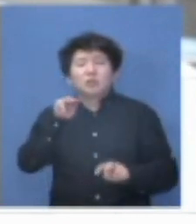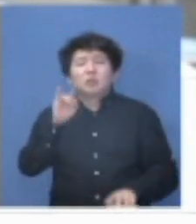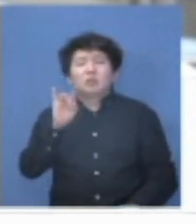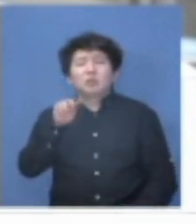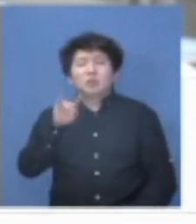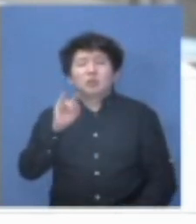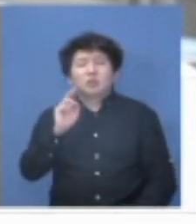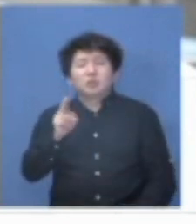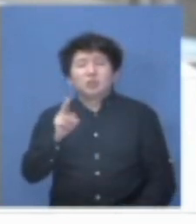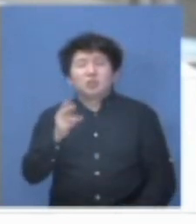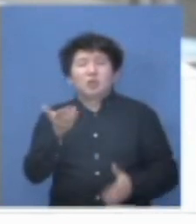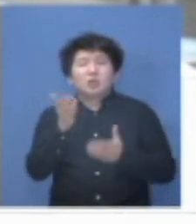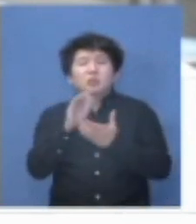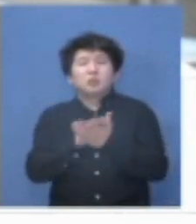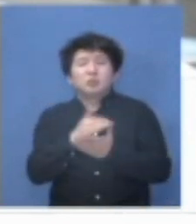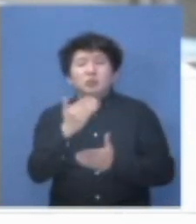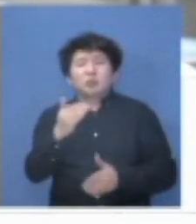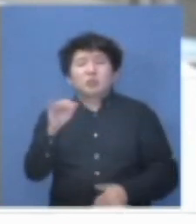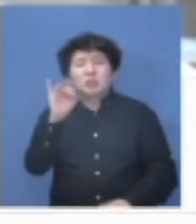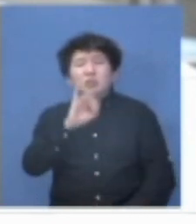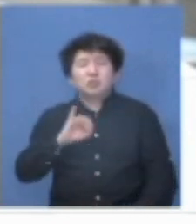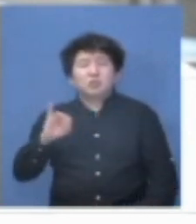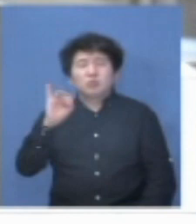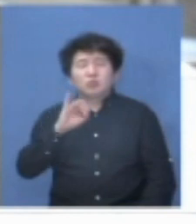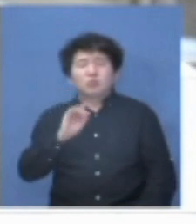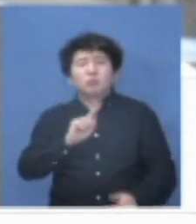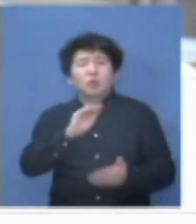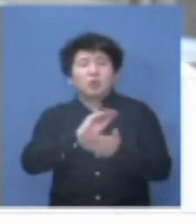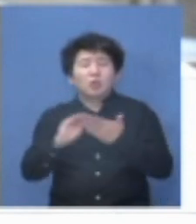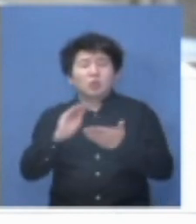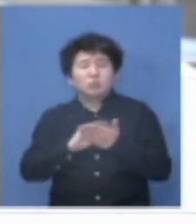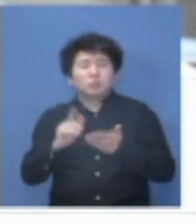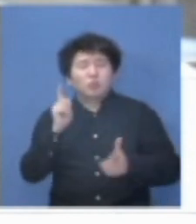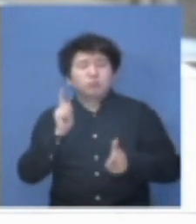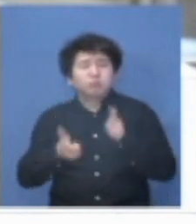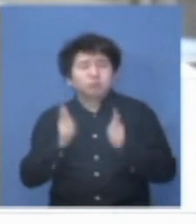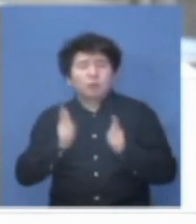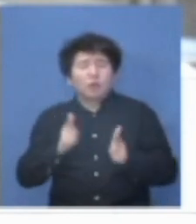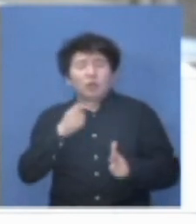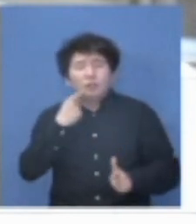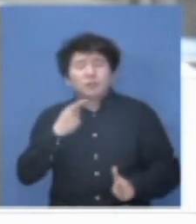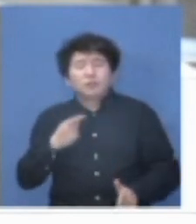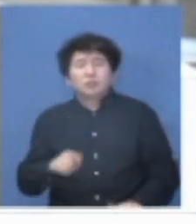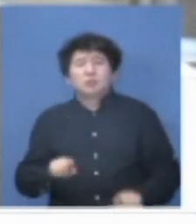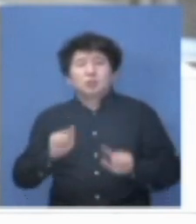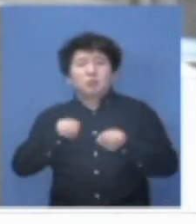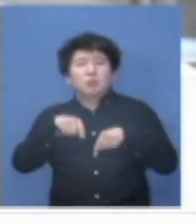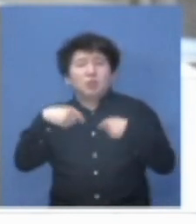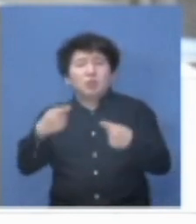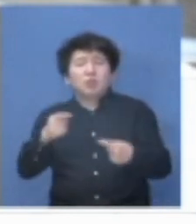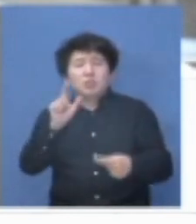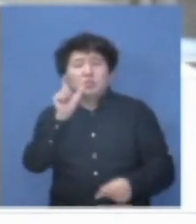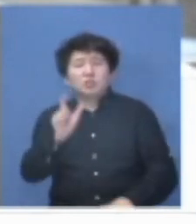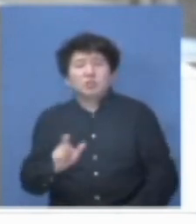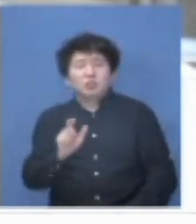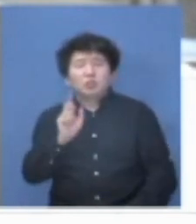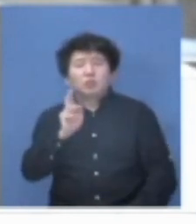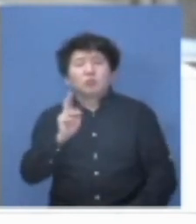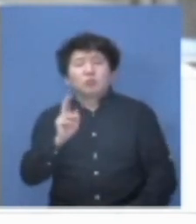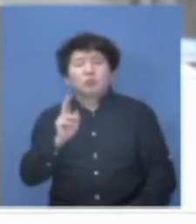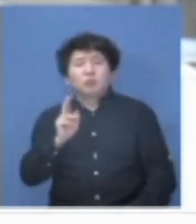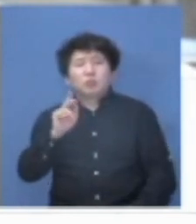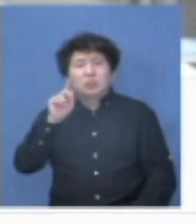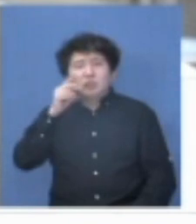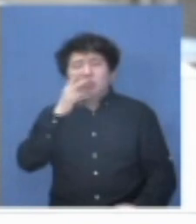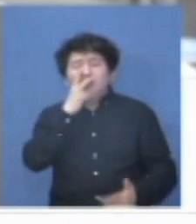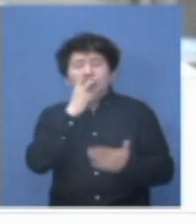ее историей. Ведь то, что в ней написано, чистая правда. Эта история реальная, и передать ее может только человек, который пережил события.